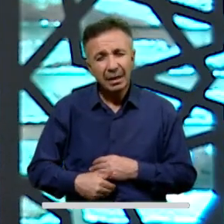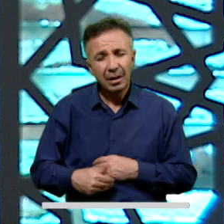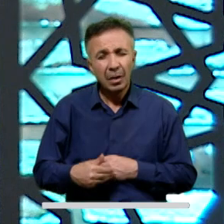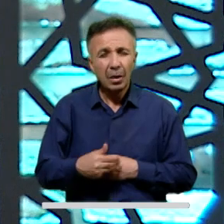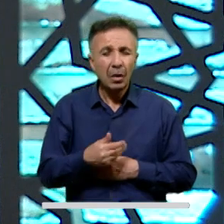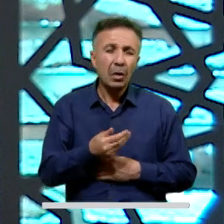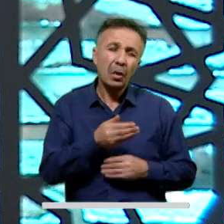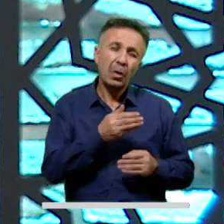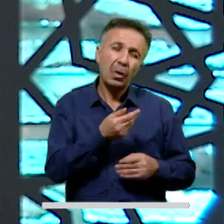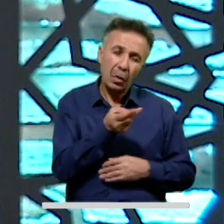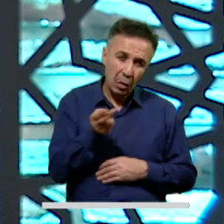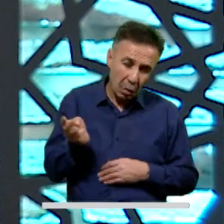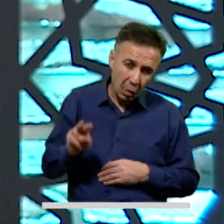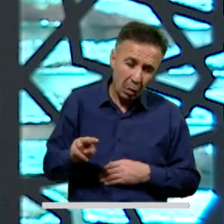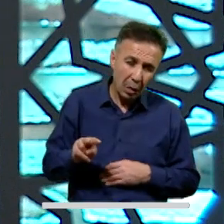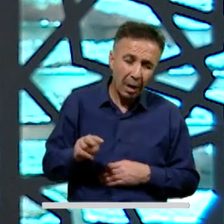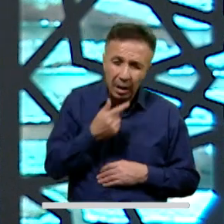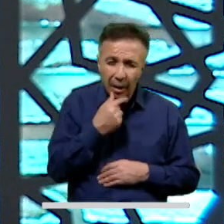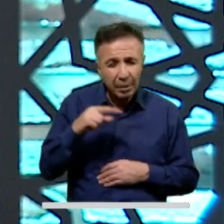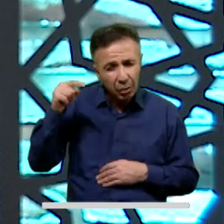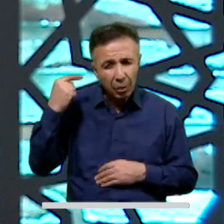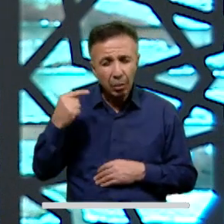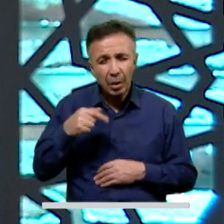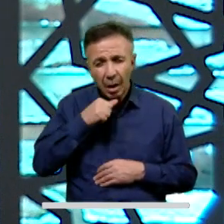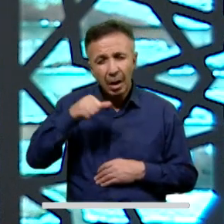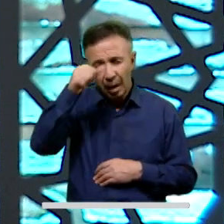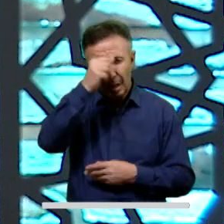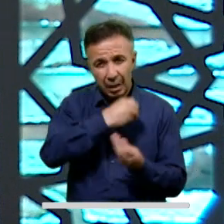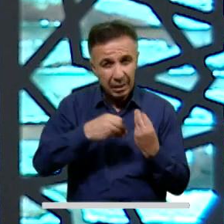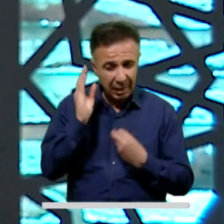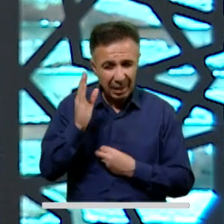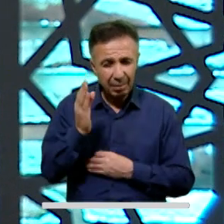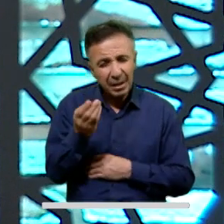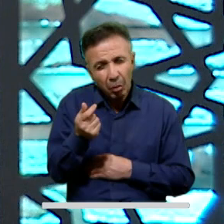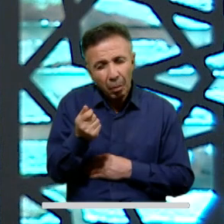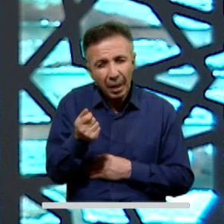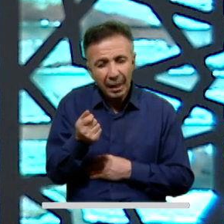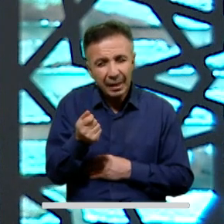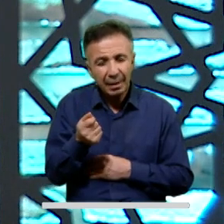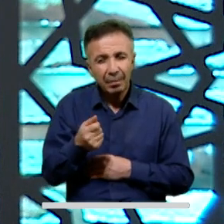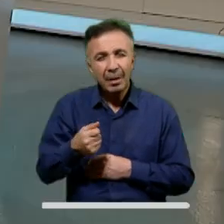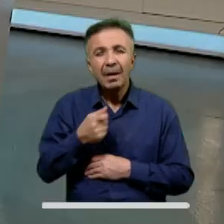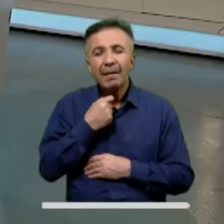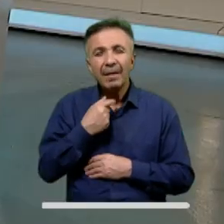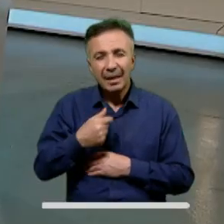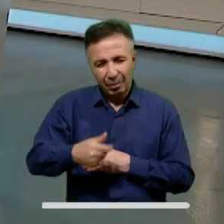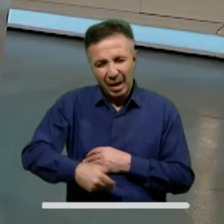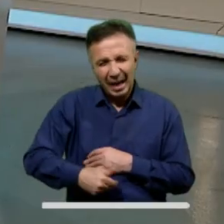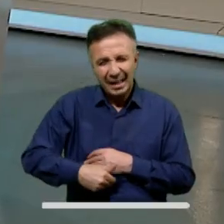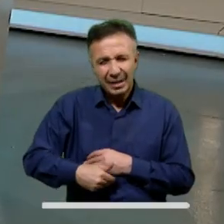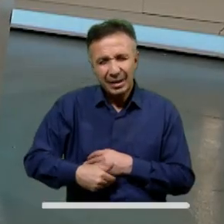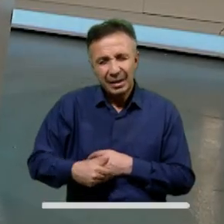biz düşünüyoruz ki bu hac parasını oralara verilse daha uygun mu olur?